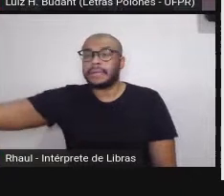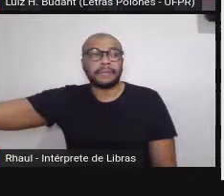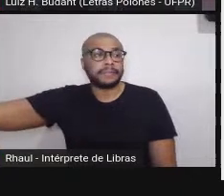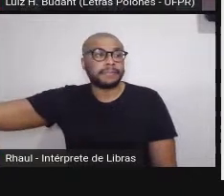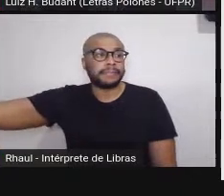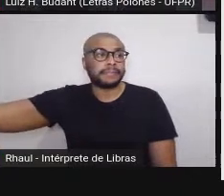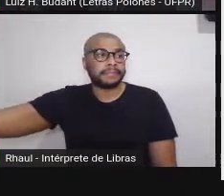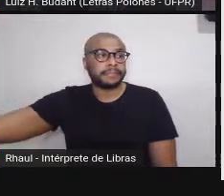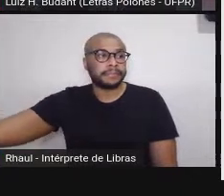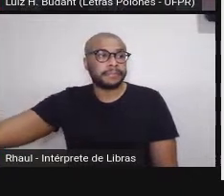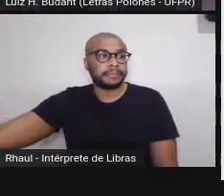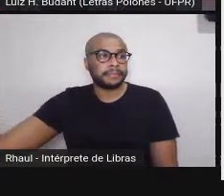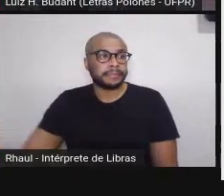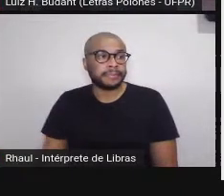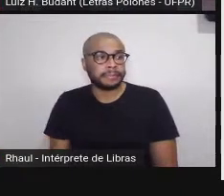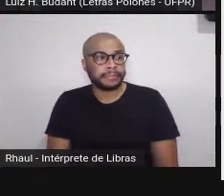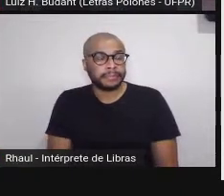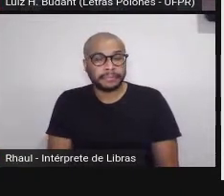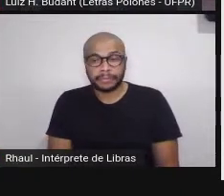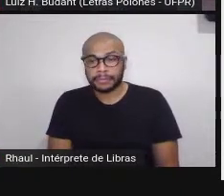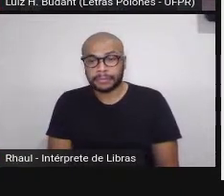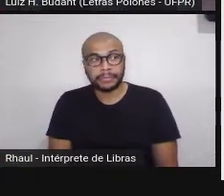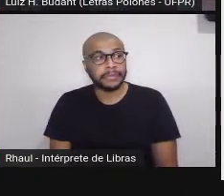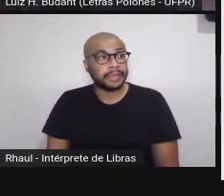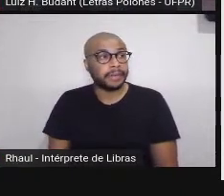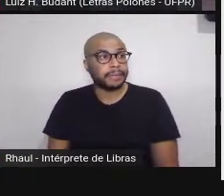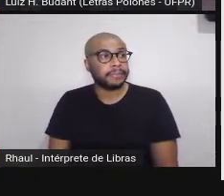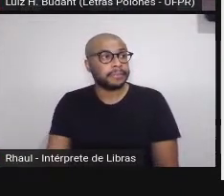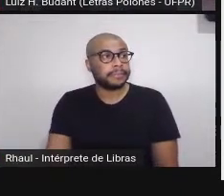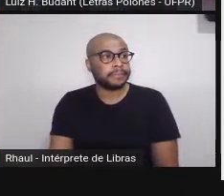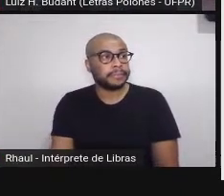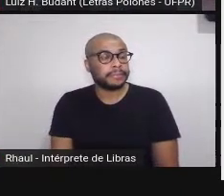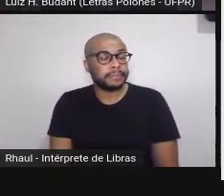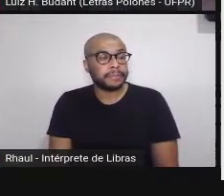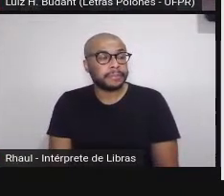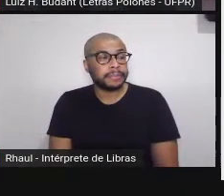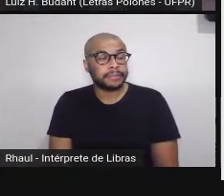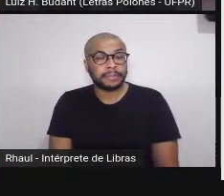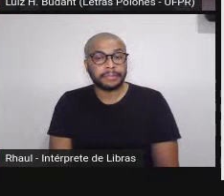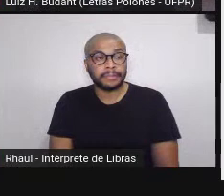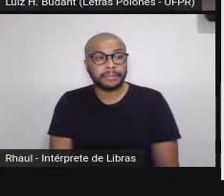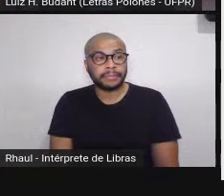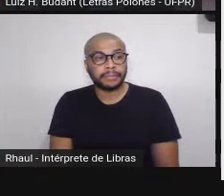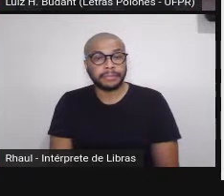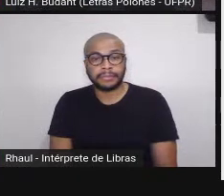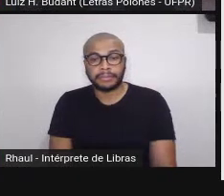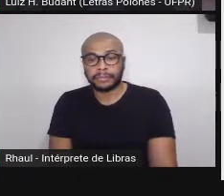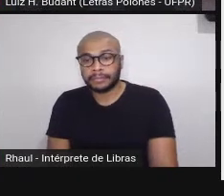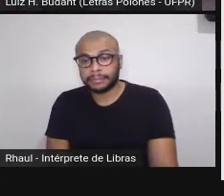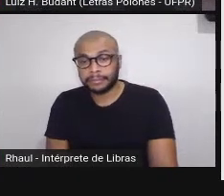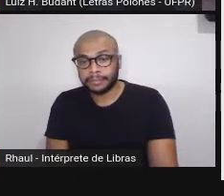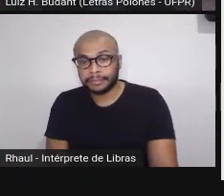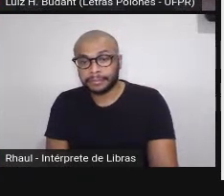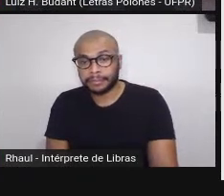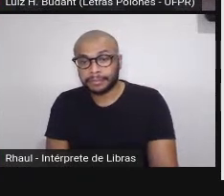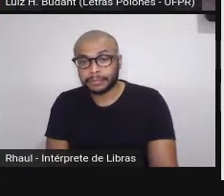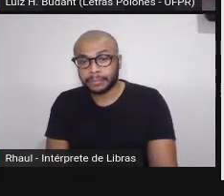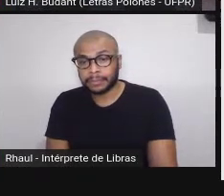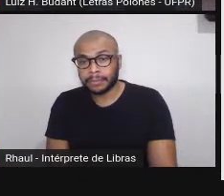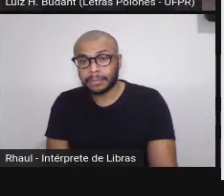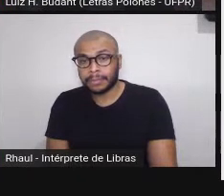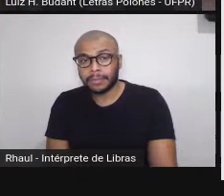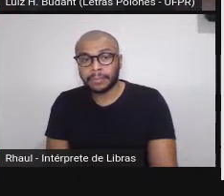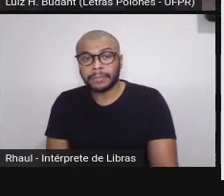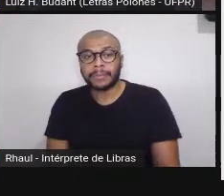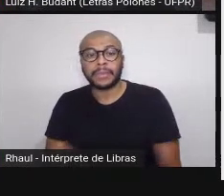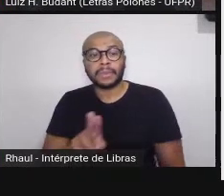szczęście nazwiska rodzaju niejakiego są rzadkie. Są rzadkie. Por sorte, os sobrenomes do gênero